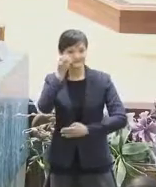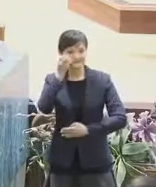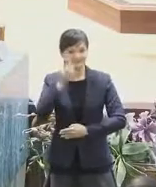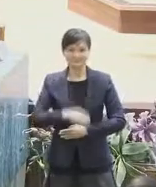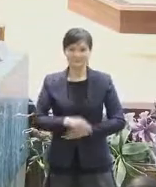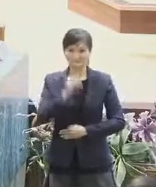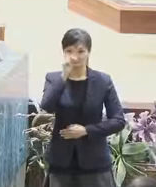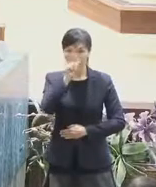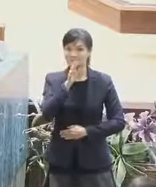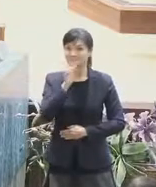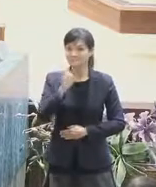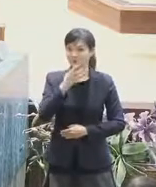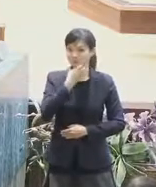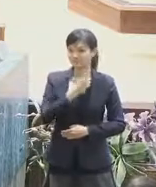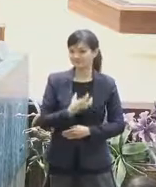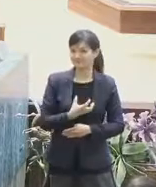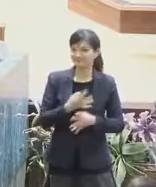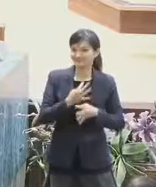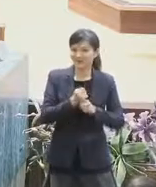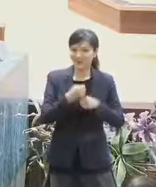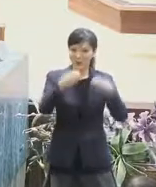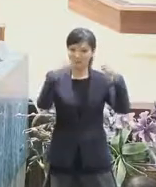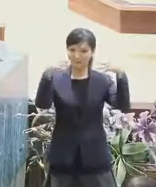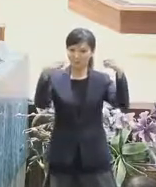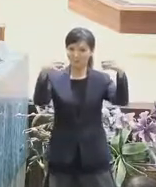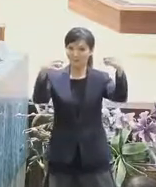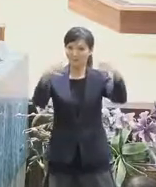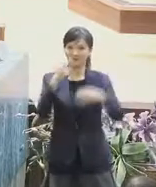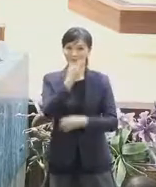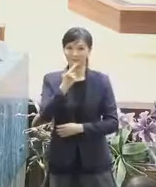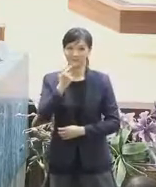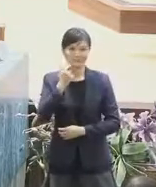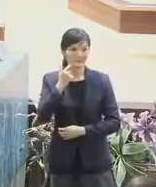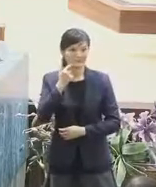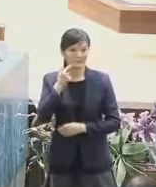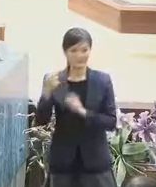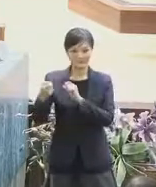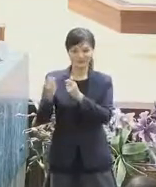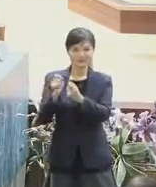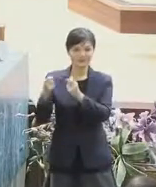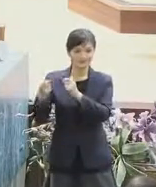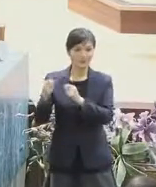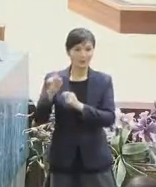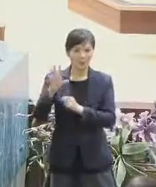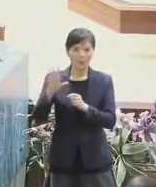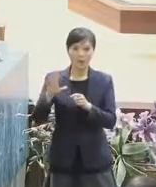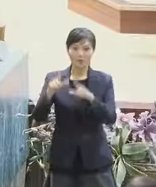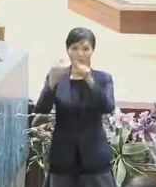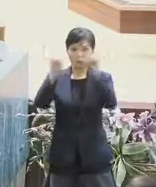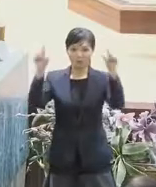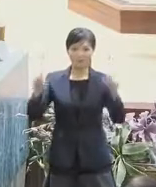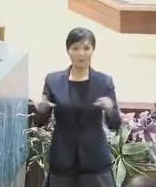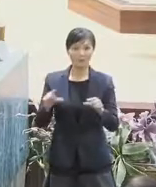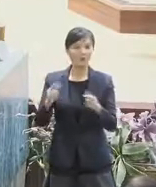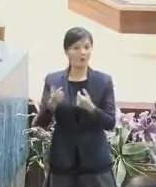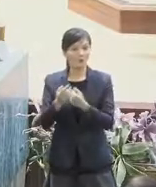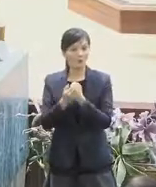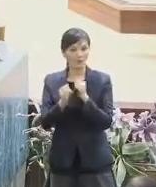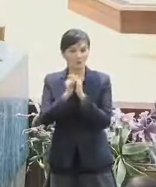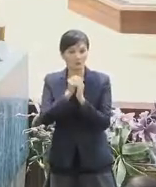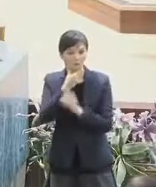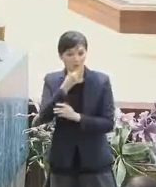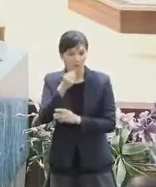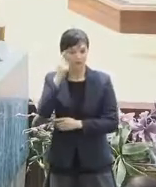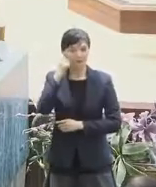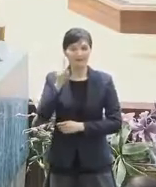是我们现在的耶诞点灯也已经点起来了，那在附近呢有很漂亮的这个大鱼的祝福、大海的宝物，那甚至